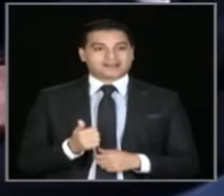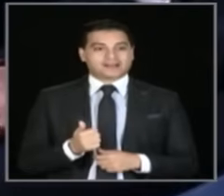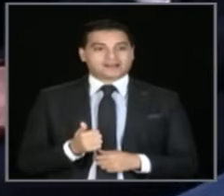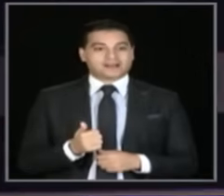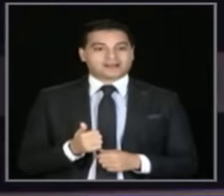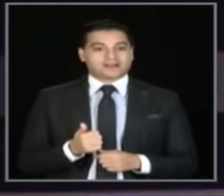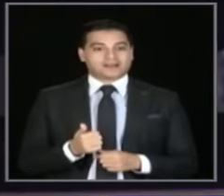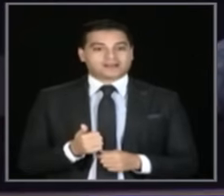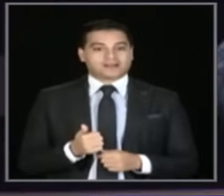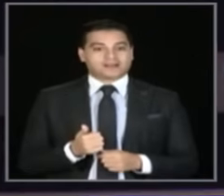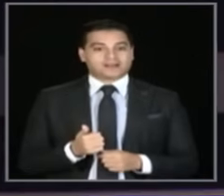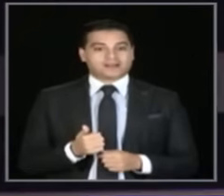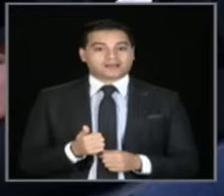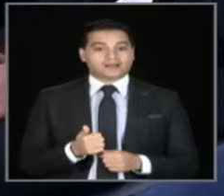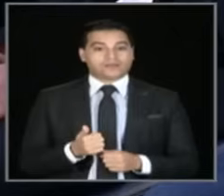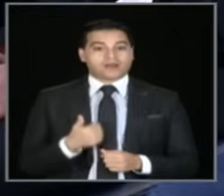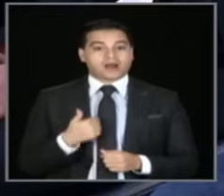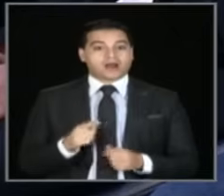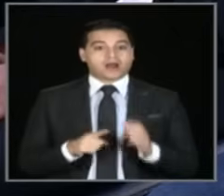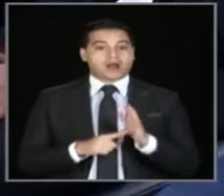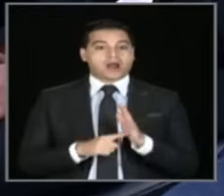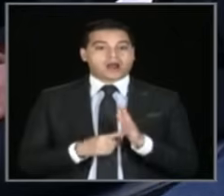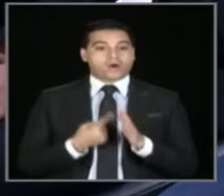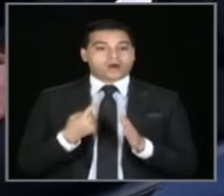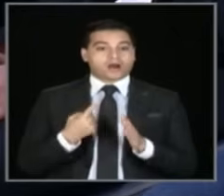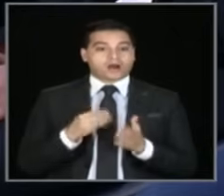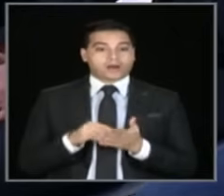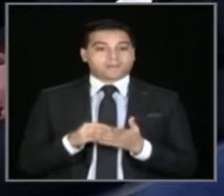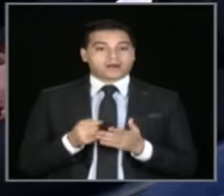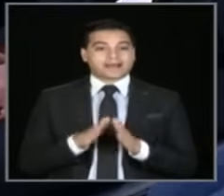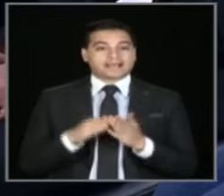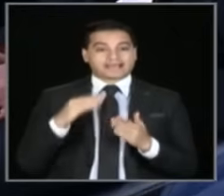عشان سؤال. اتفضلي. انا اول ما خدت كتاب ربع جرام